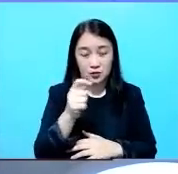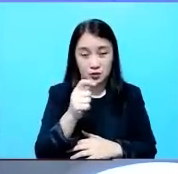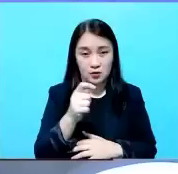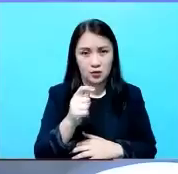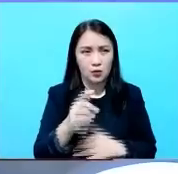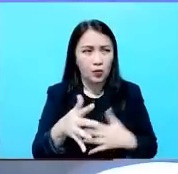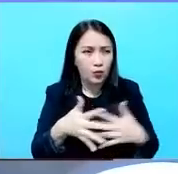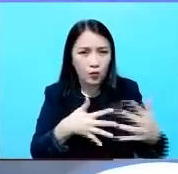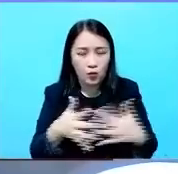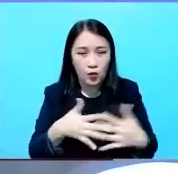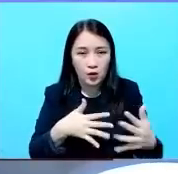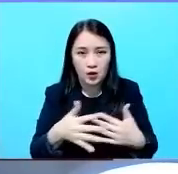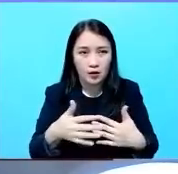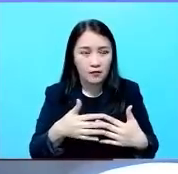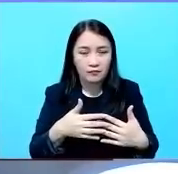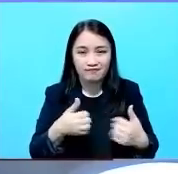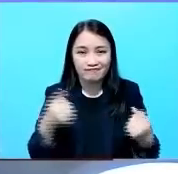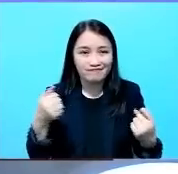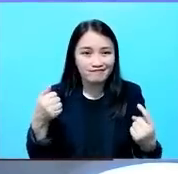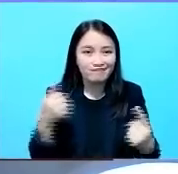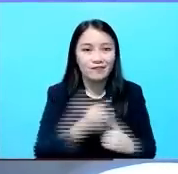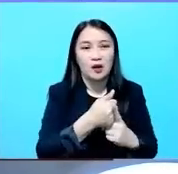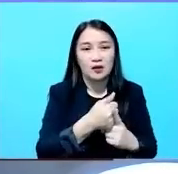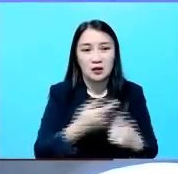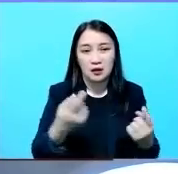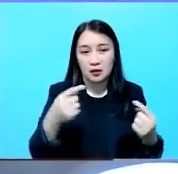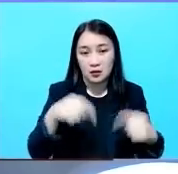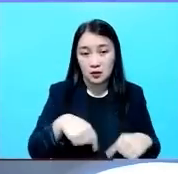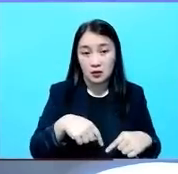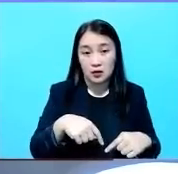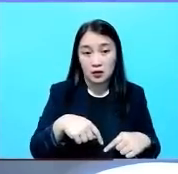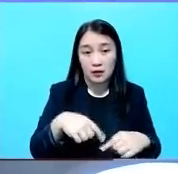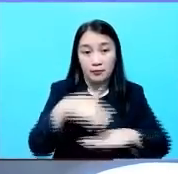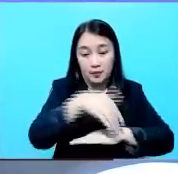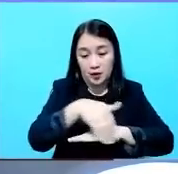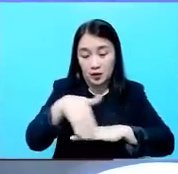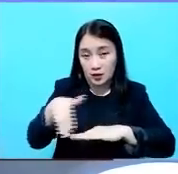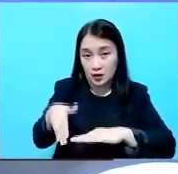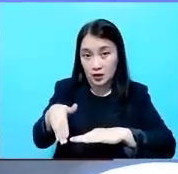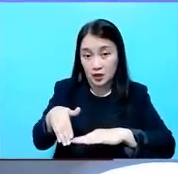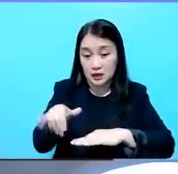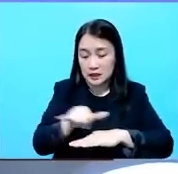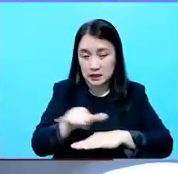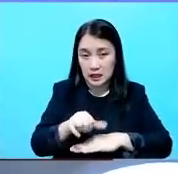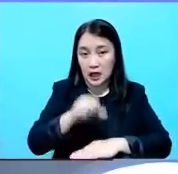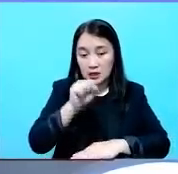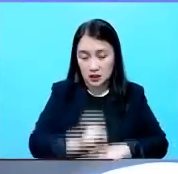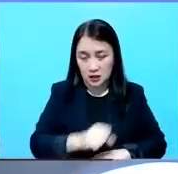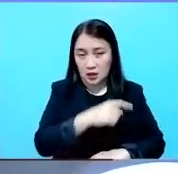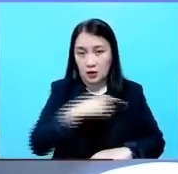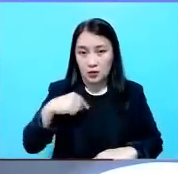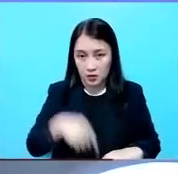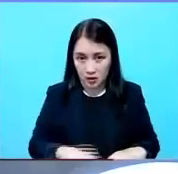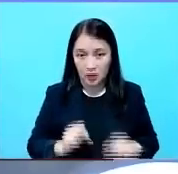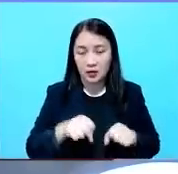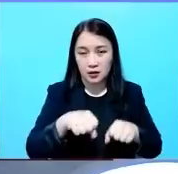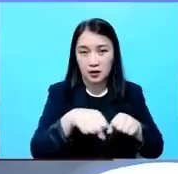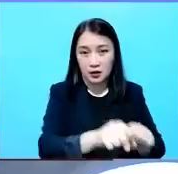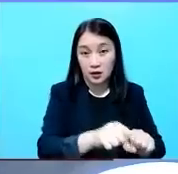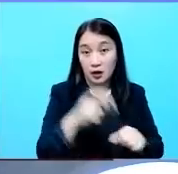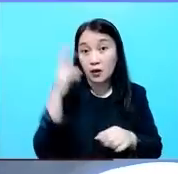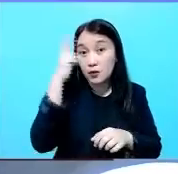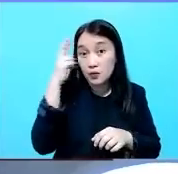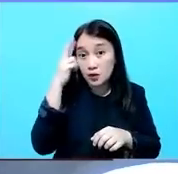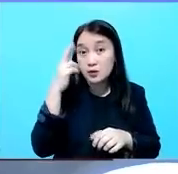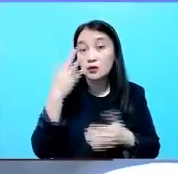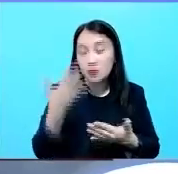sa pwersa ng Pilipinas sa Pacific Area kasama na ang South China Sea ay magiging dahilan para magamit ang Article 4